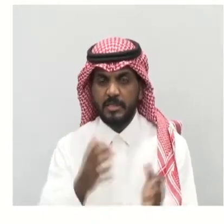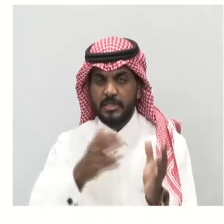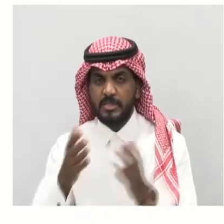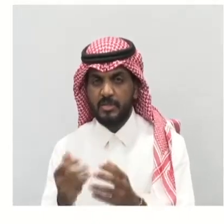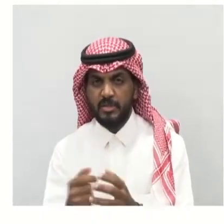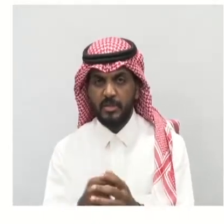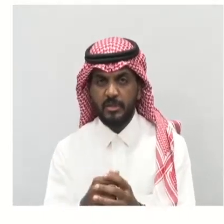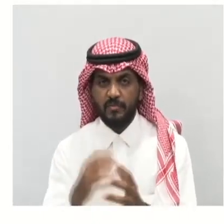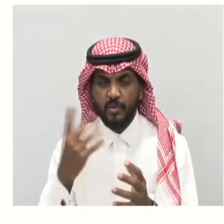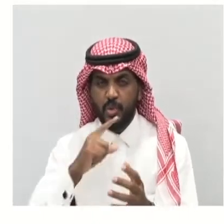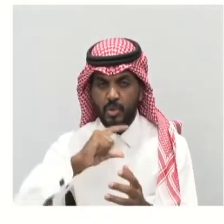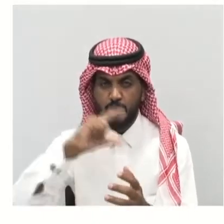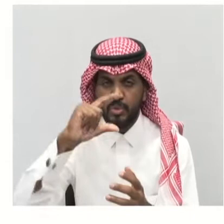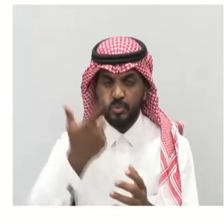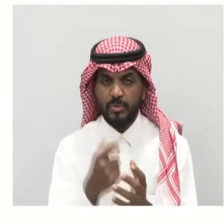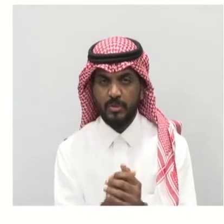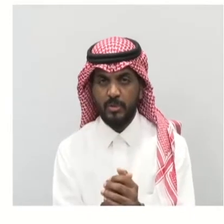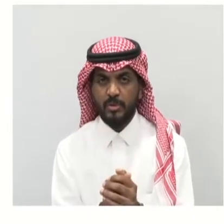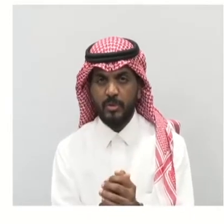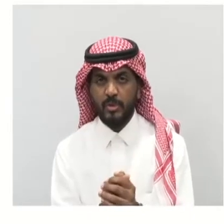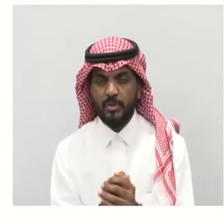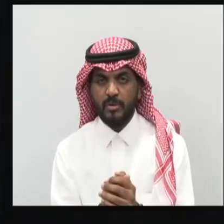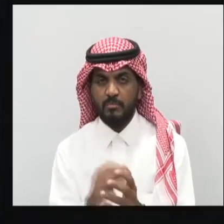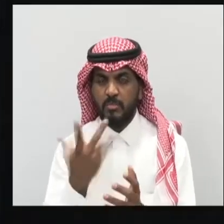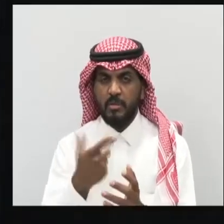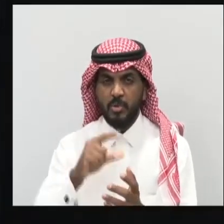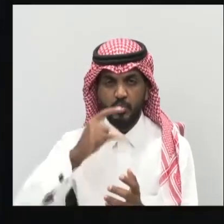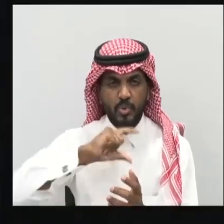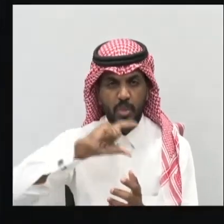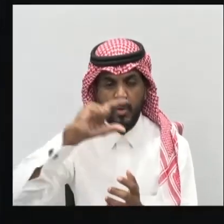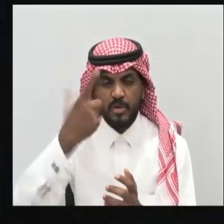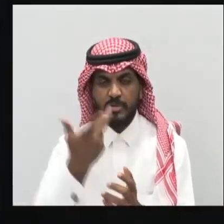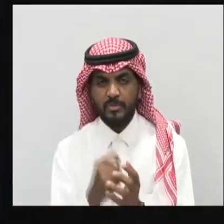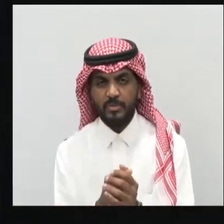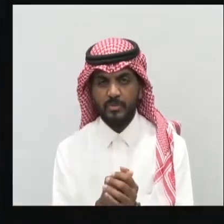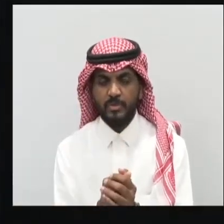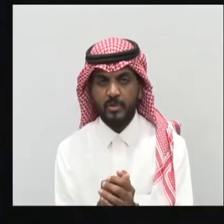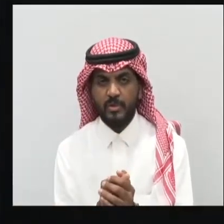الظواهر الصوتية. صغاري، ما المقصود بالظواهر الصوتية؟